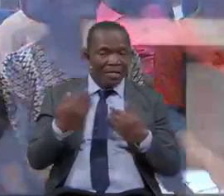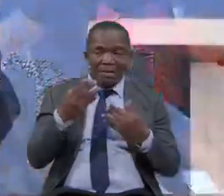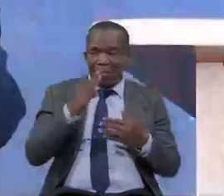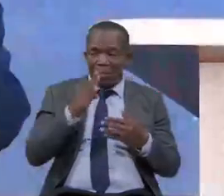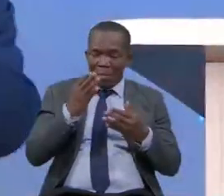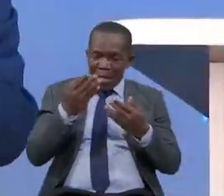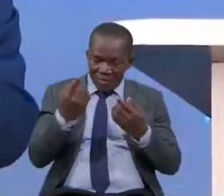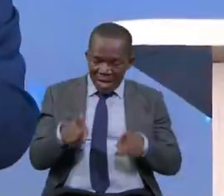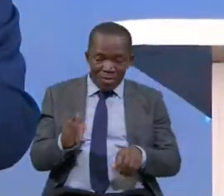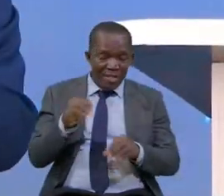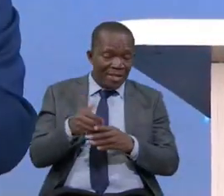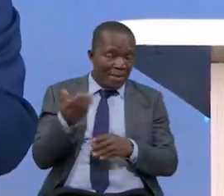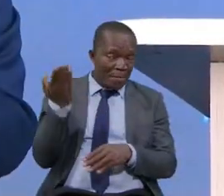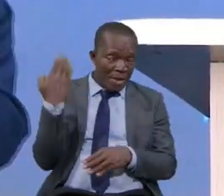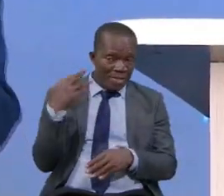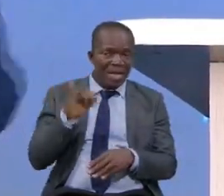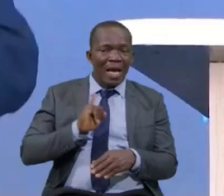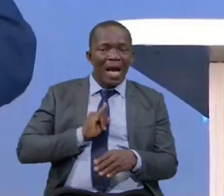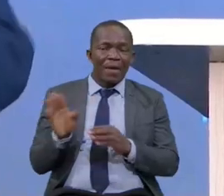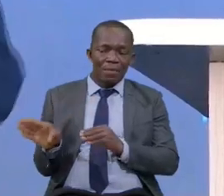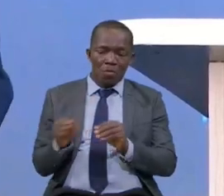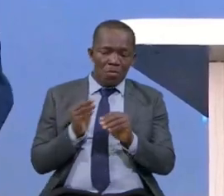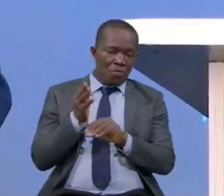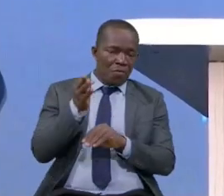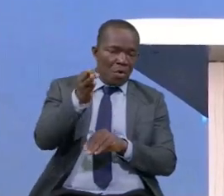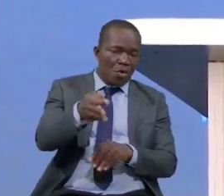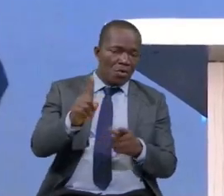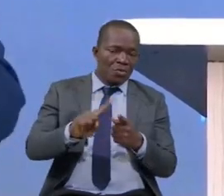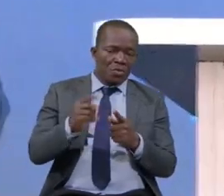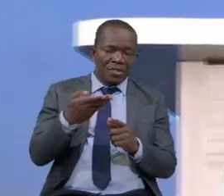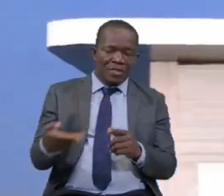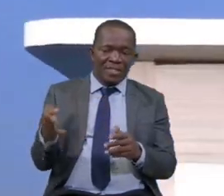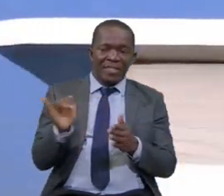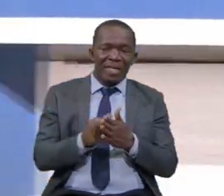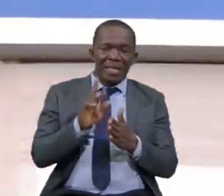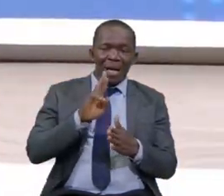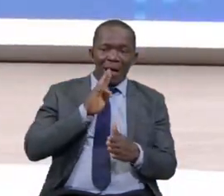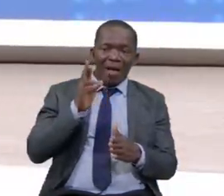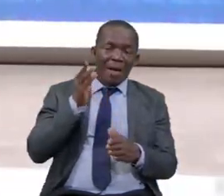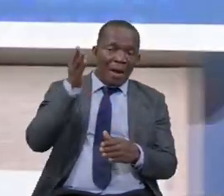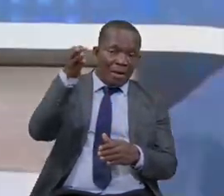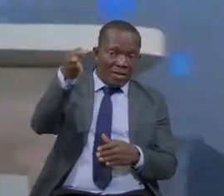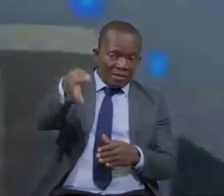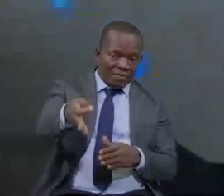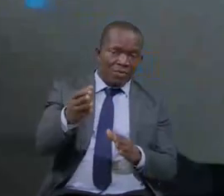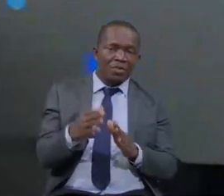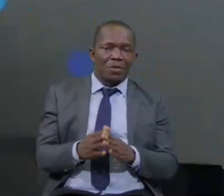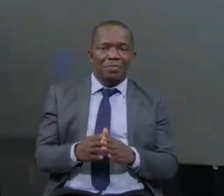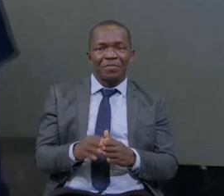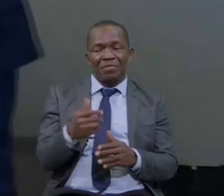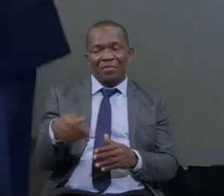Et me portant vers ce qui est en avant. Verset 14.